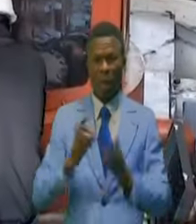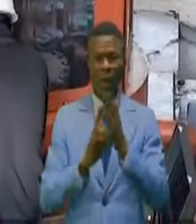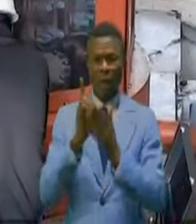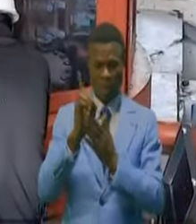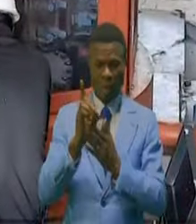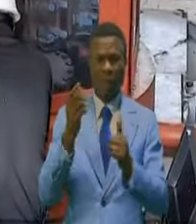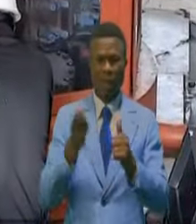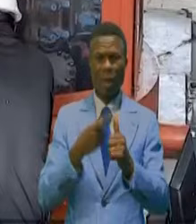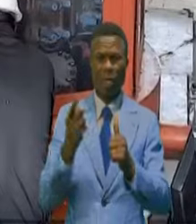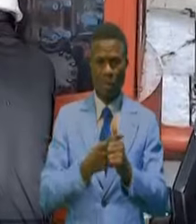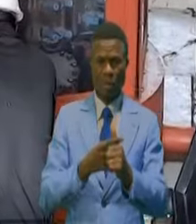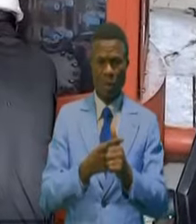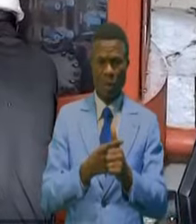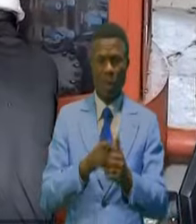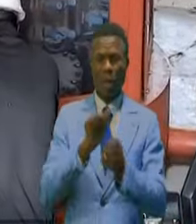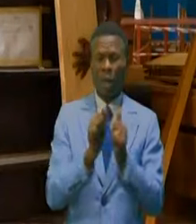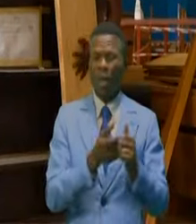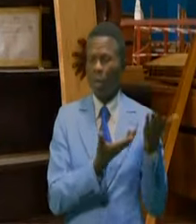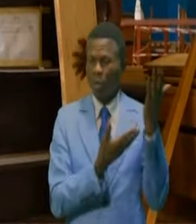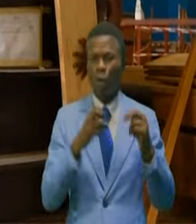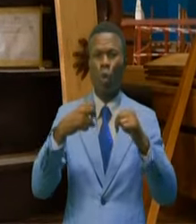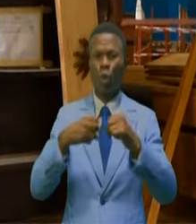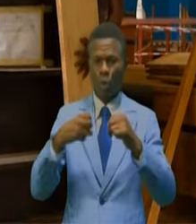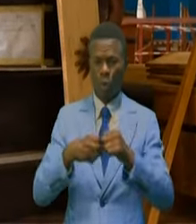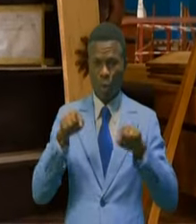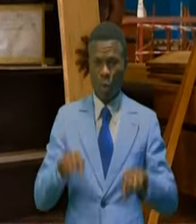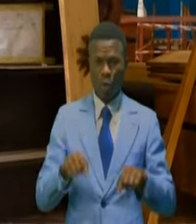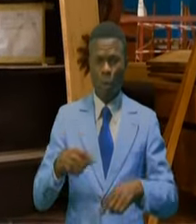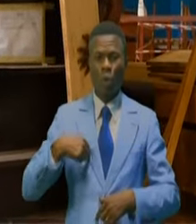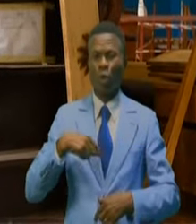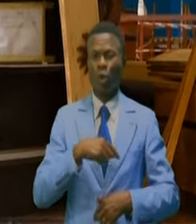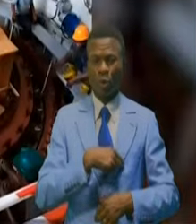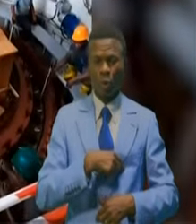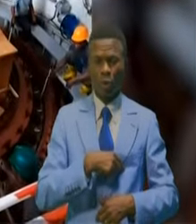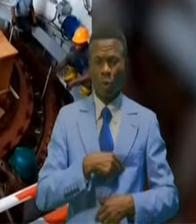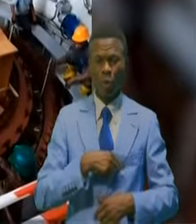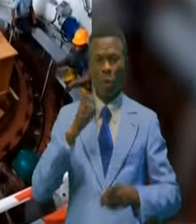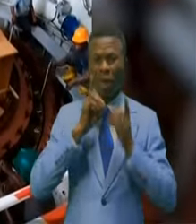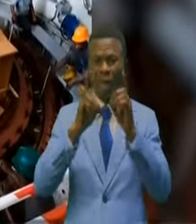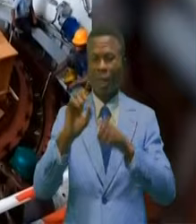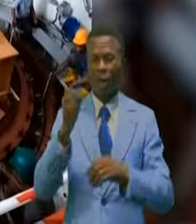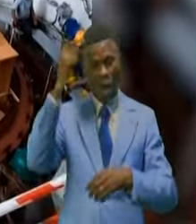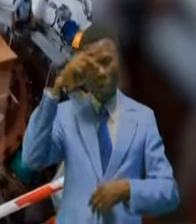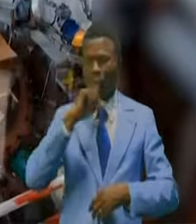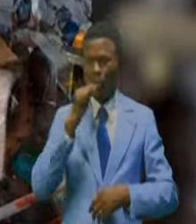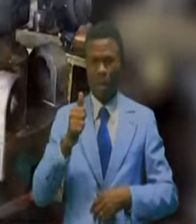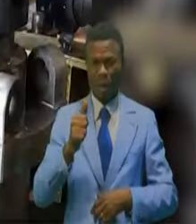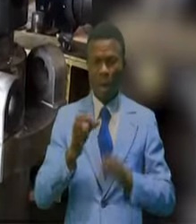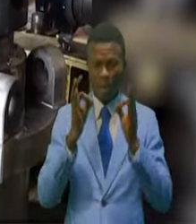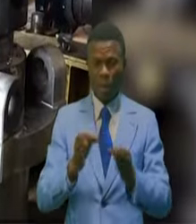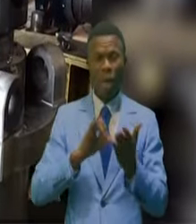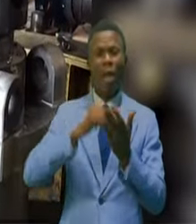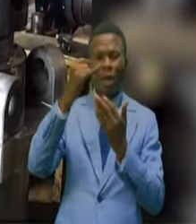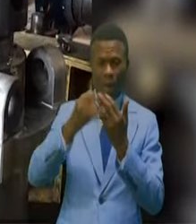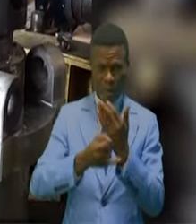et surtout, l'épineux problème de l'électricité. Donc aujourd'hui, nous, on n'est pas dans des discours politiciens, c'est que le